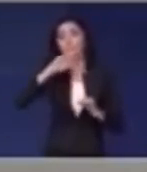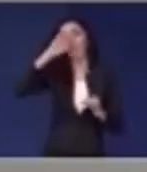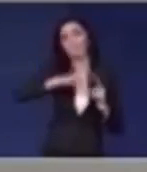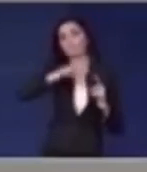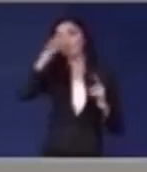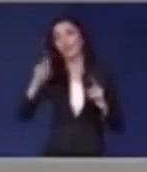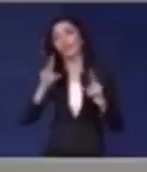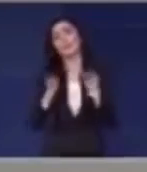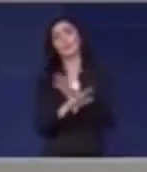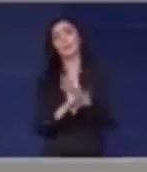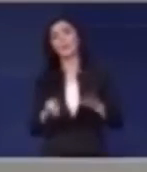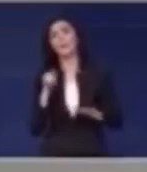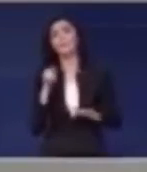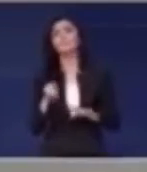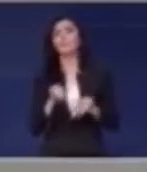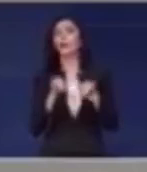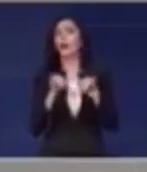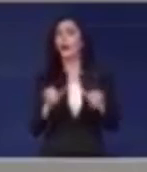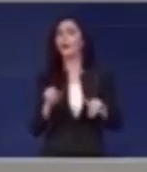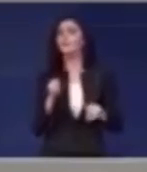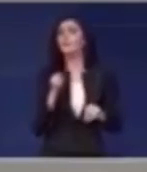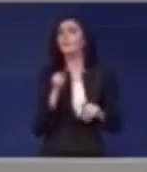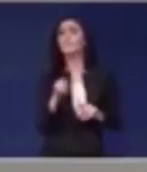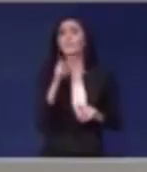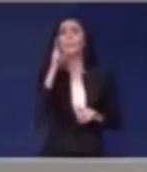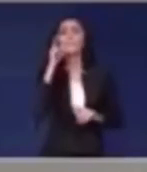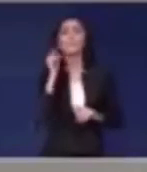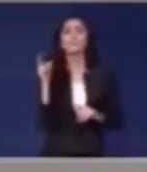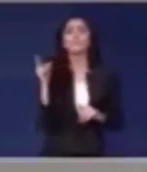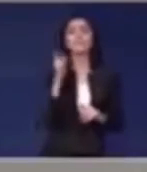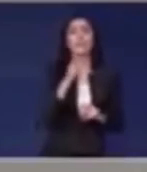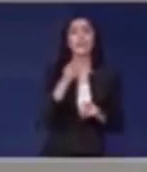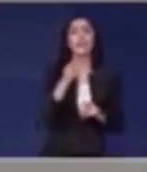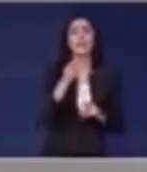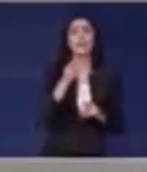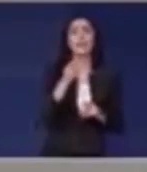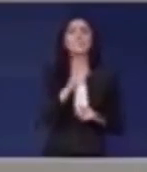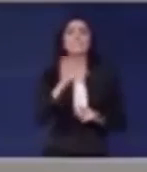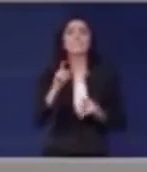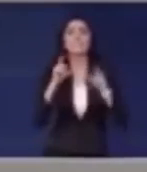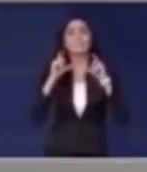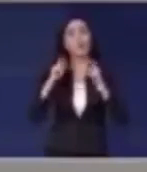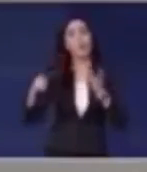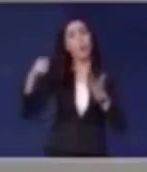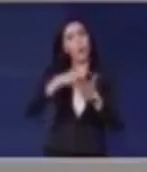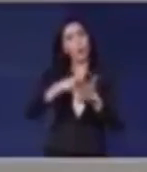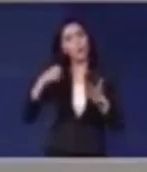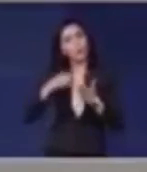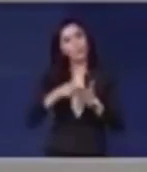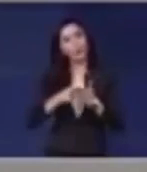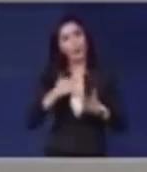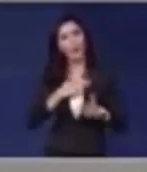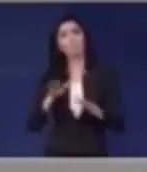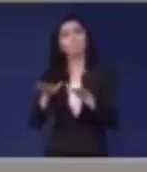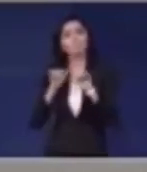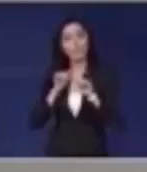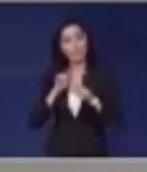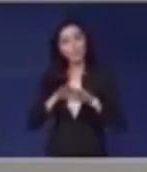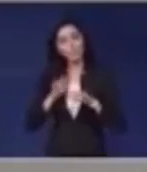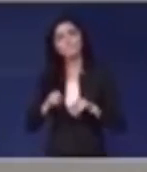tamamlayacağız aynı şekilde mayıs ayı iş bu sigortası ödemelerini de ölecektik